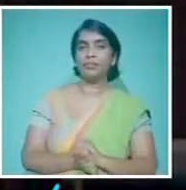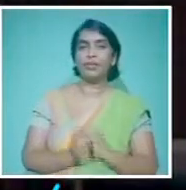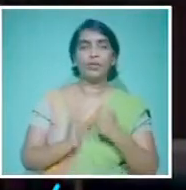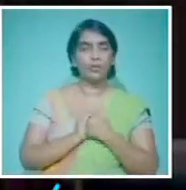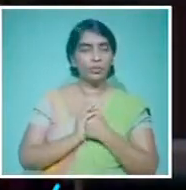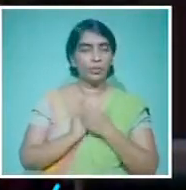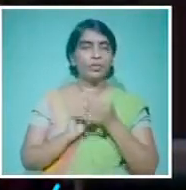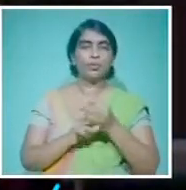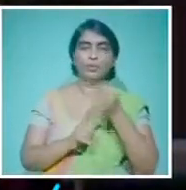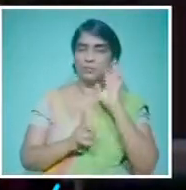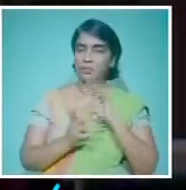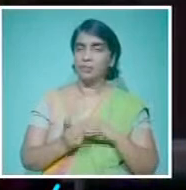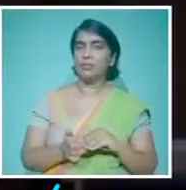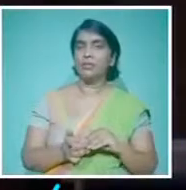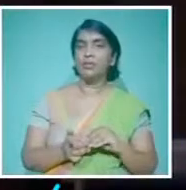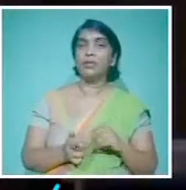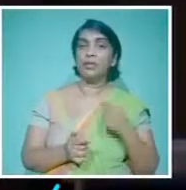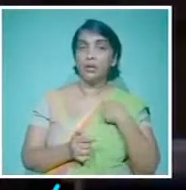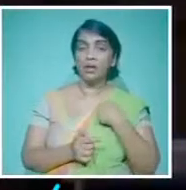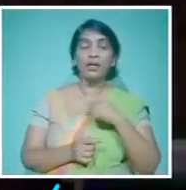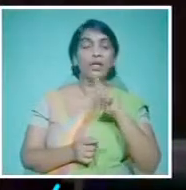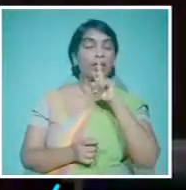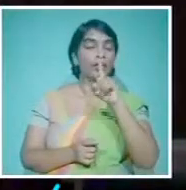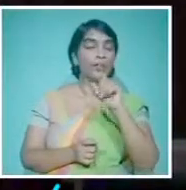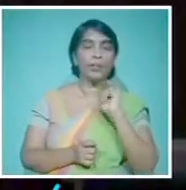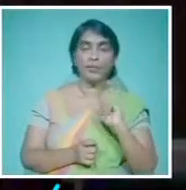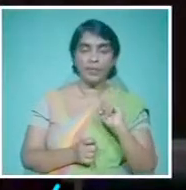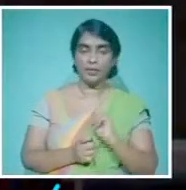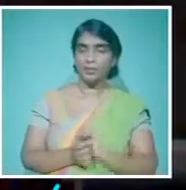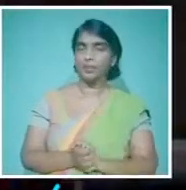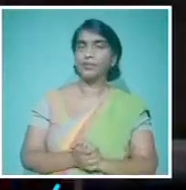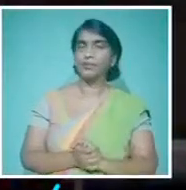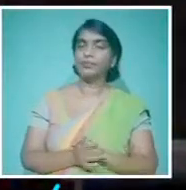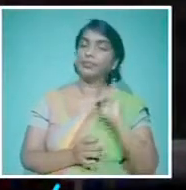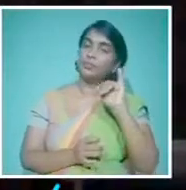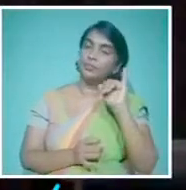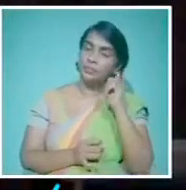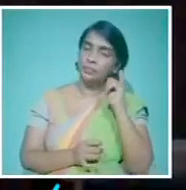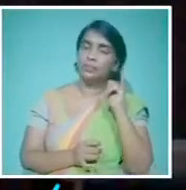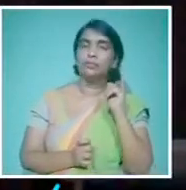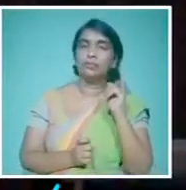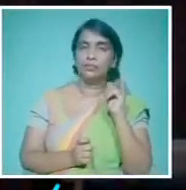itu, mama meka QA, yam bidia king,